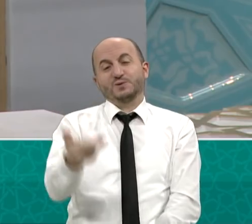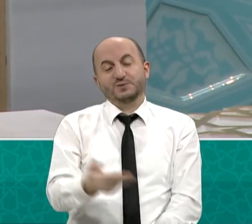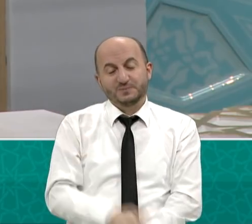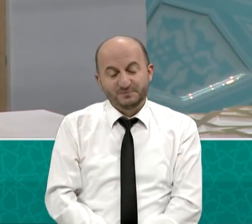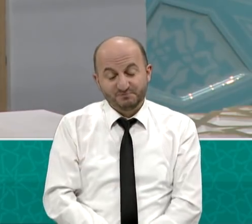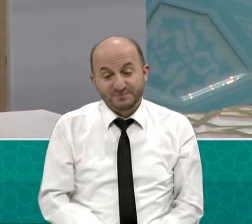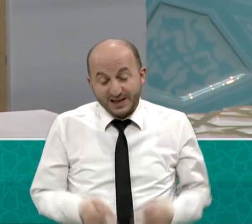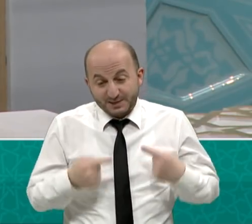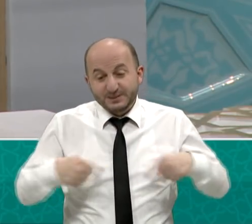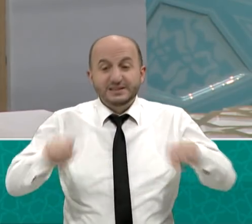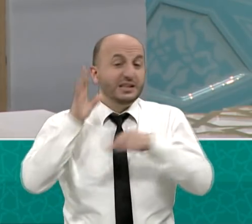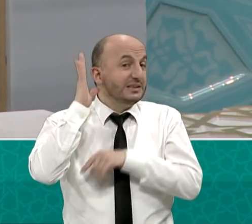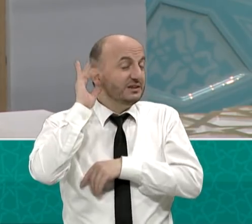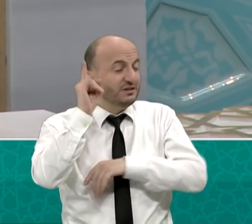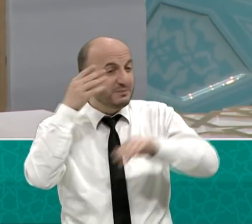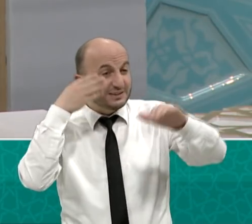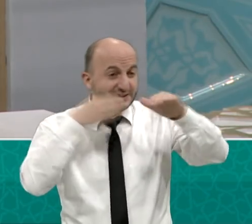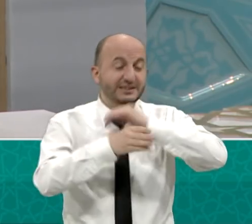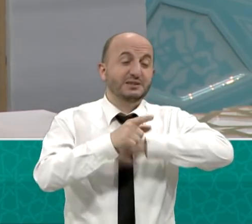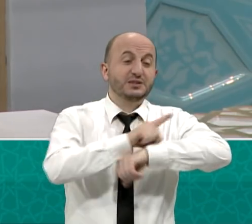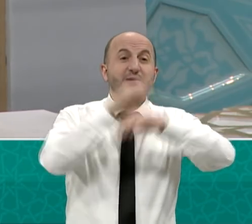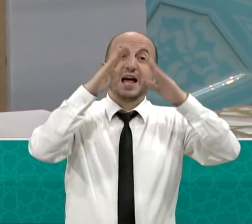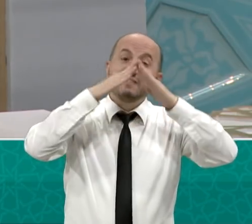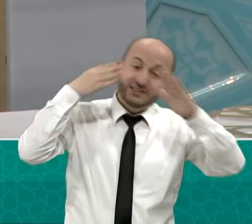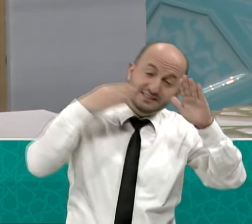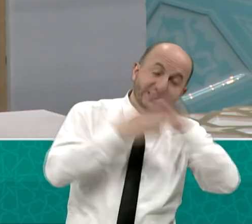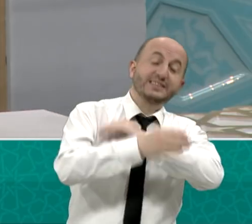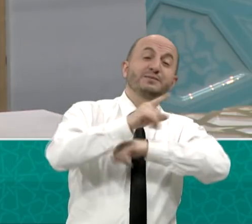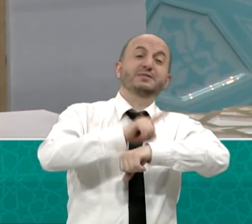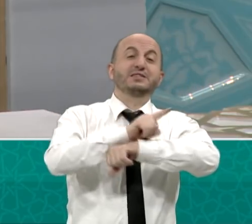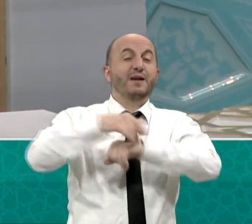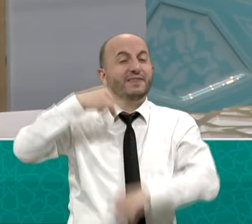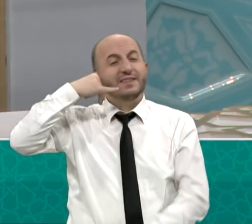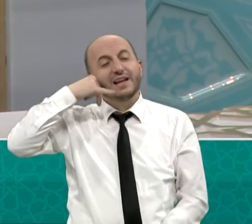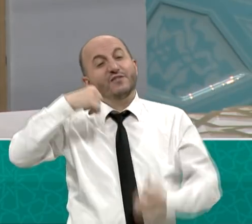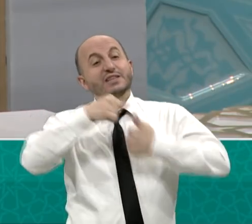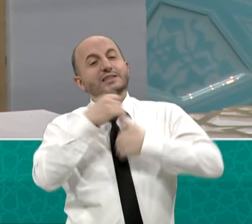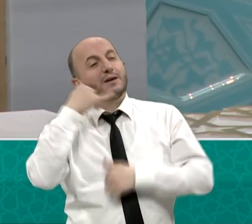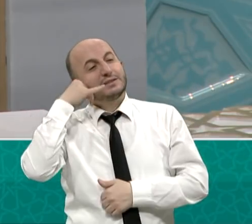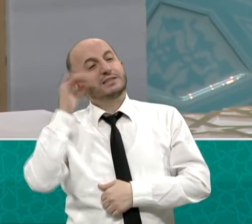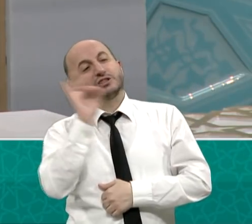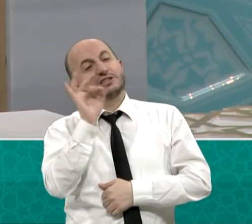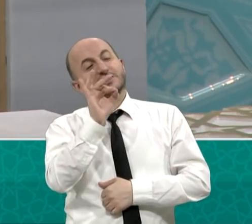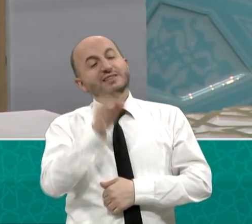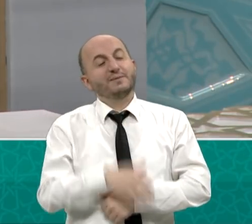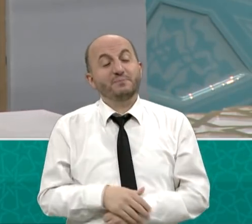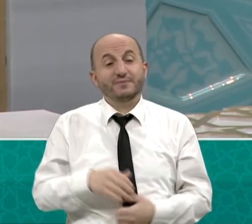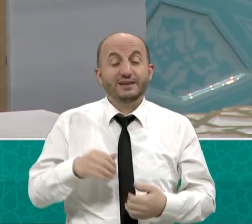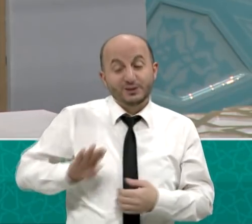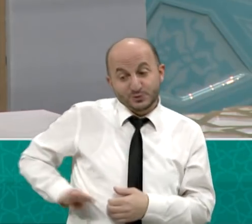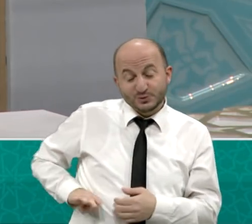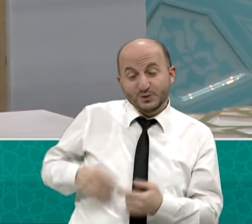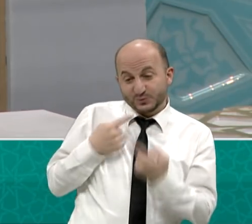bizler camiye girdiğimiz zaman, eve geldiğimiz zaman, telefonda eşini aradığında, yavrunla konuştuğun